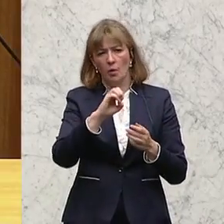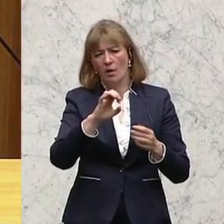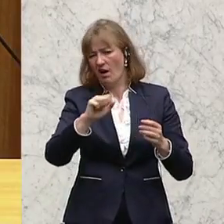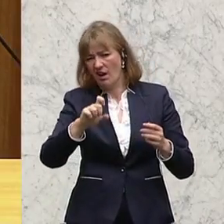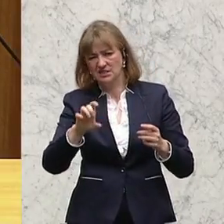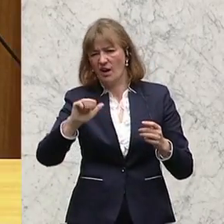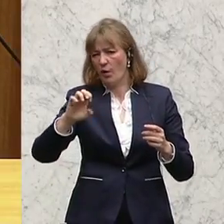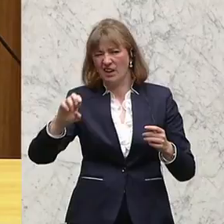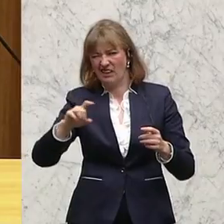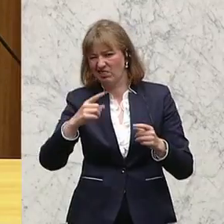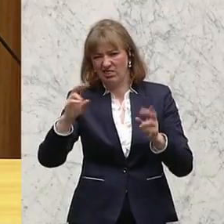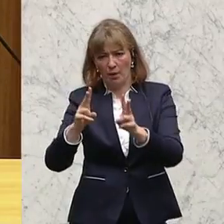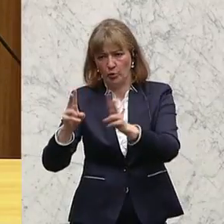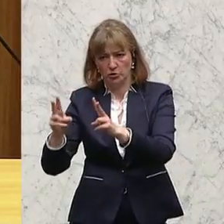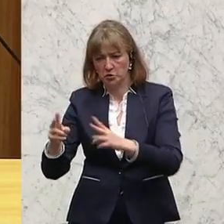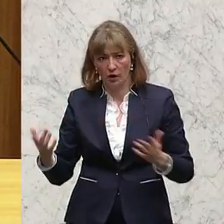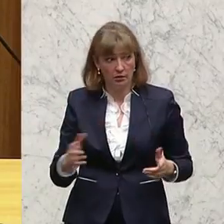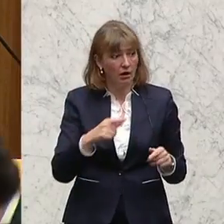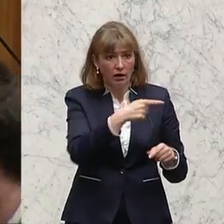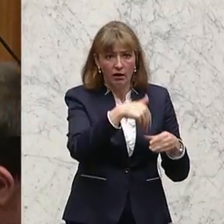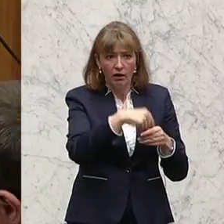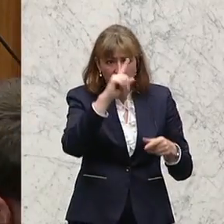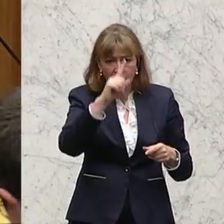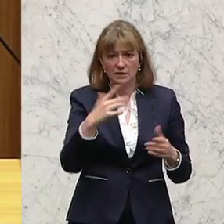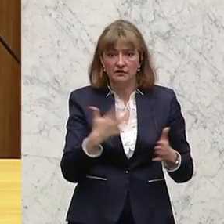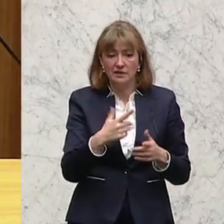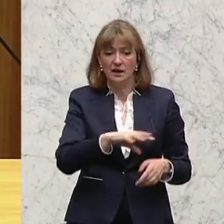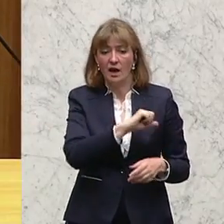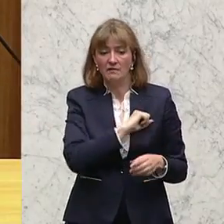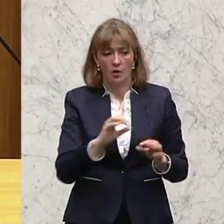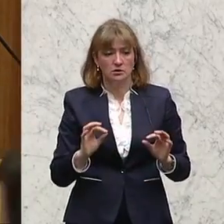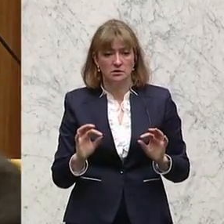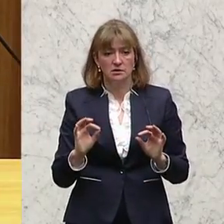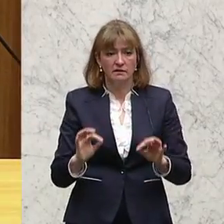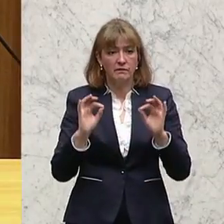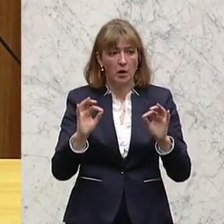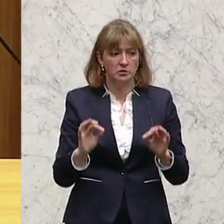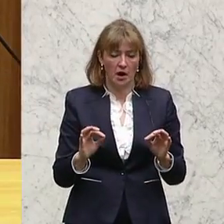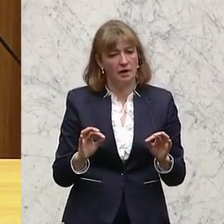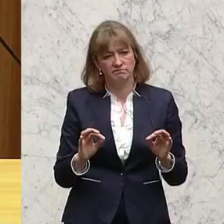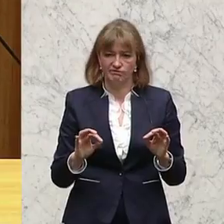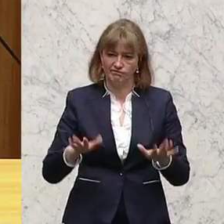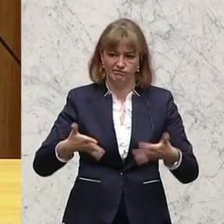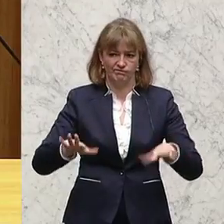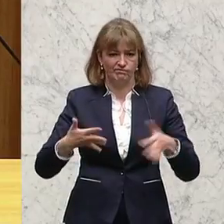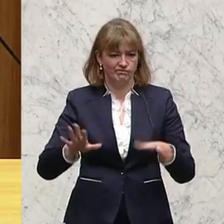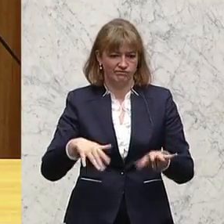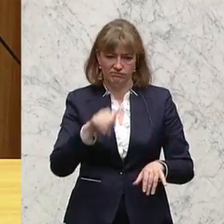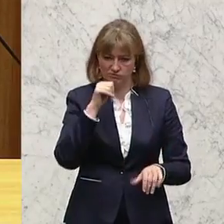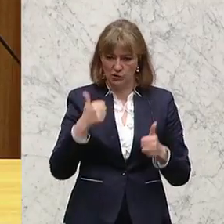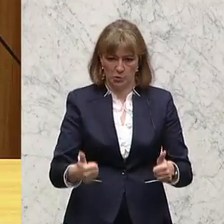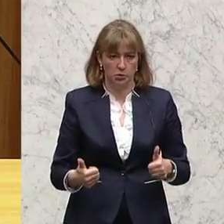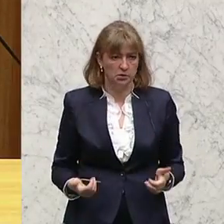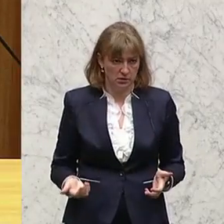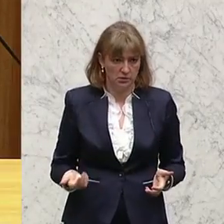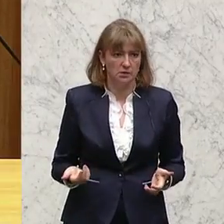das alles heißt, und wissen ganz genau, dass dort die Erfolgsquote äußerst bescheiden ist, sage ich